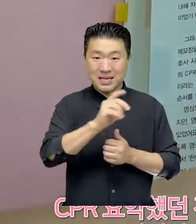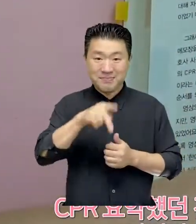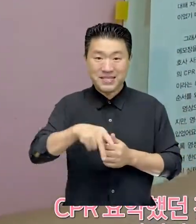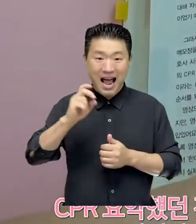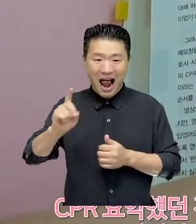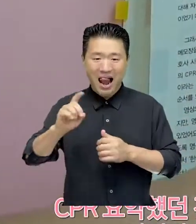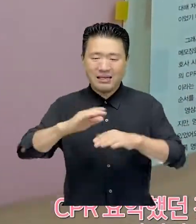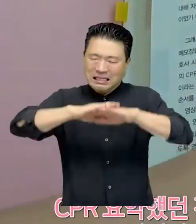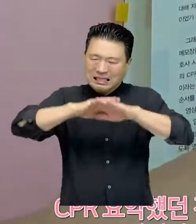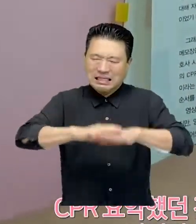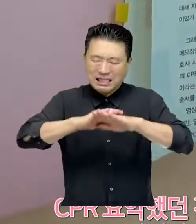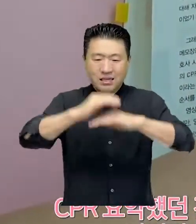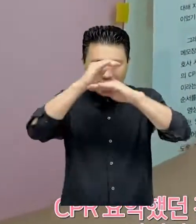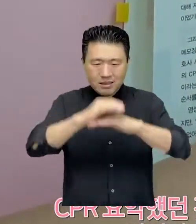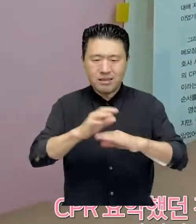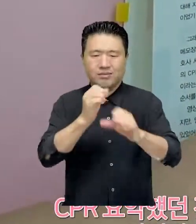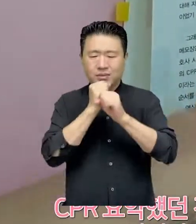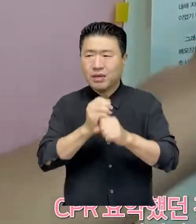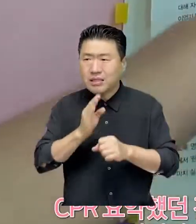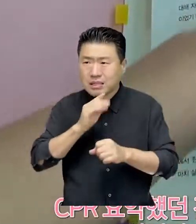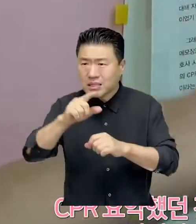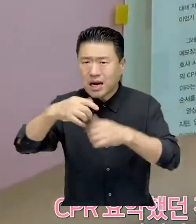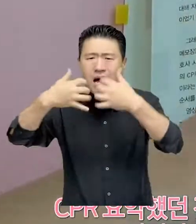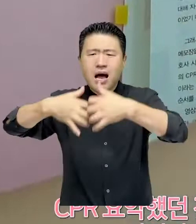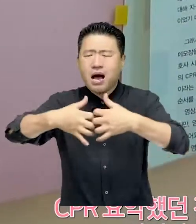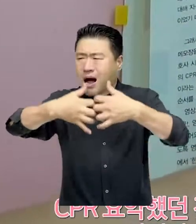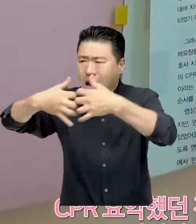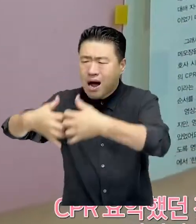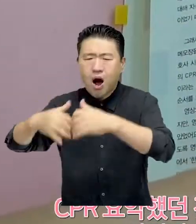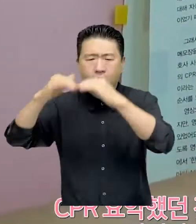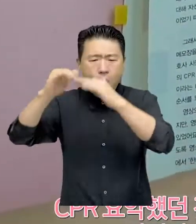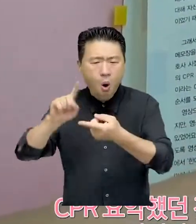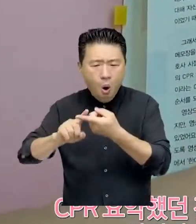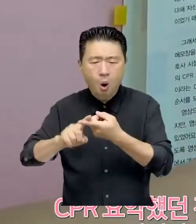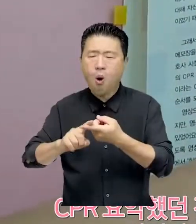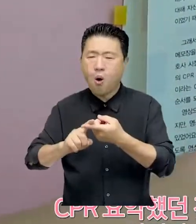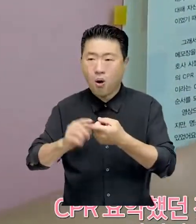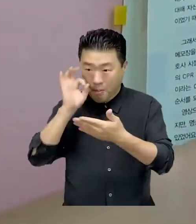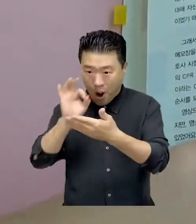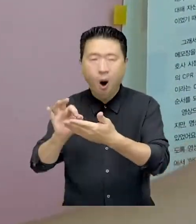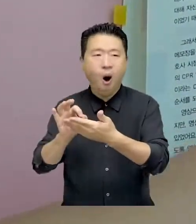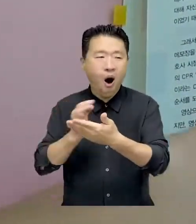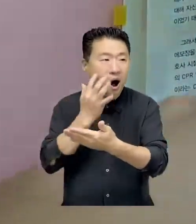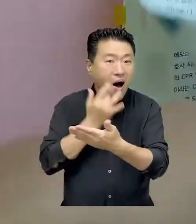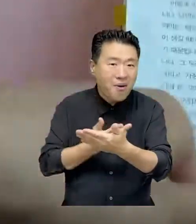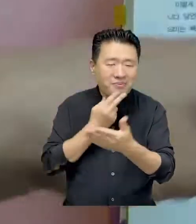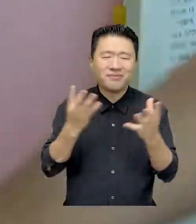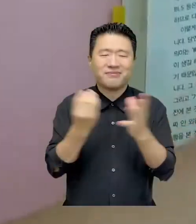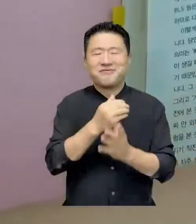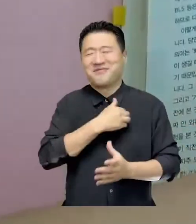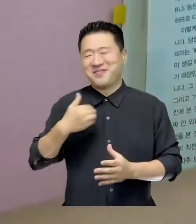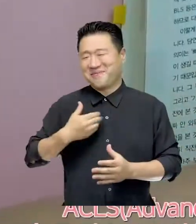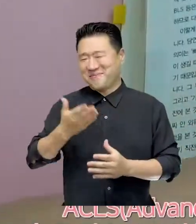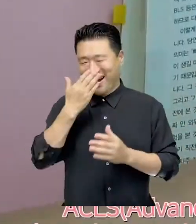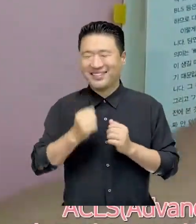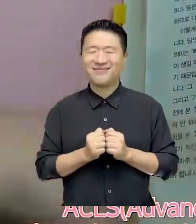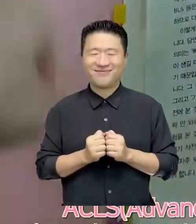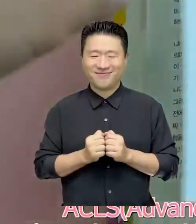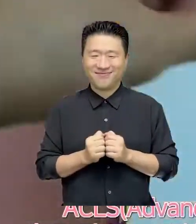CPR 요약했던 거, 실제로 병동에서 이런 식으로 사용을 했는데 이것만 보면 놓치는 게 없이 다 할 수